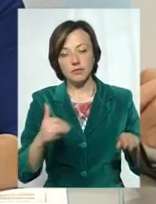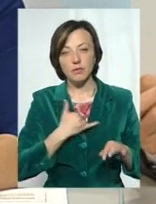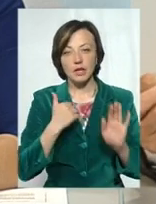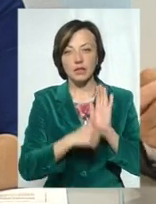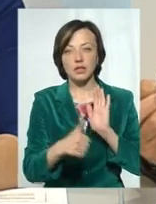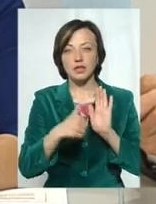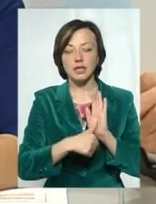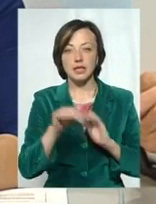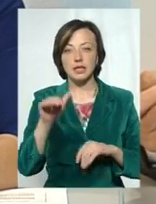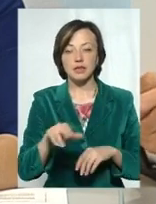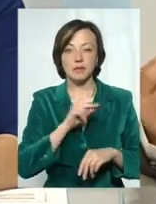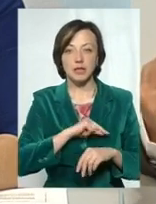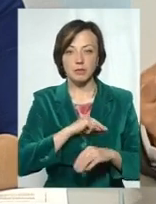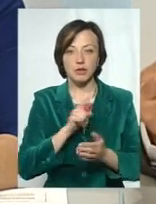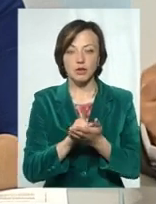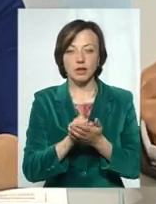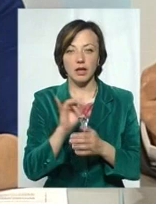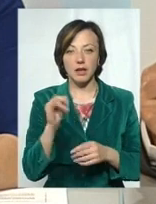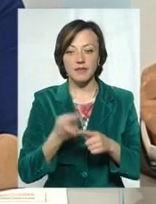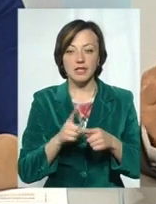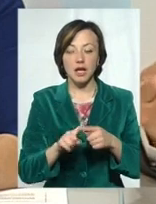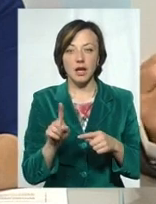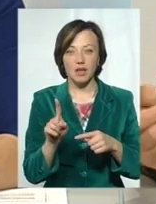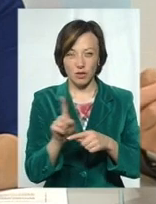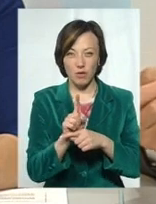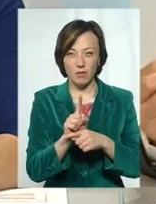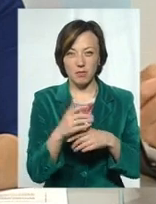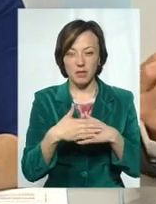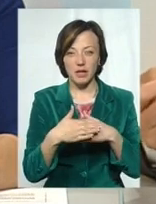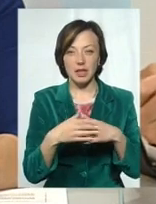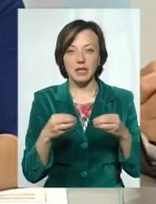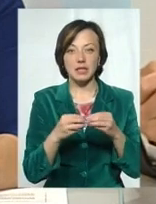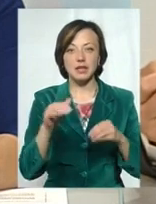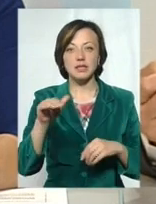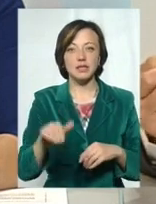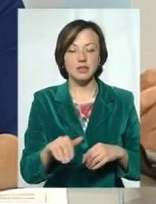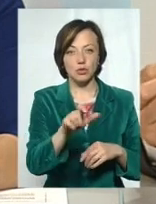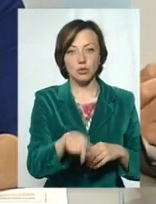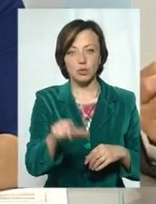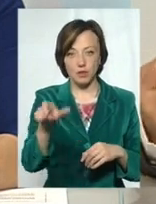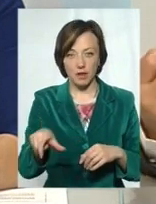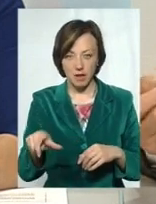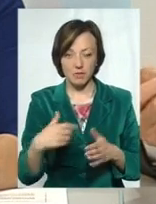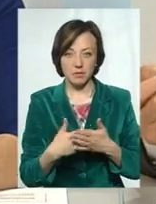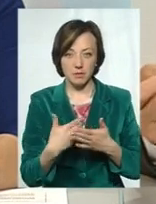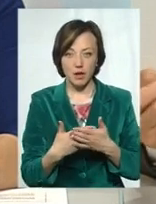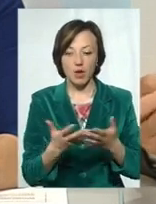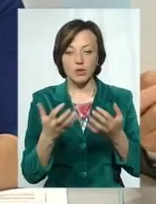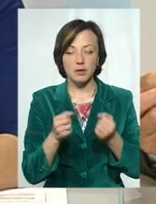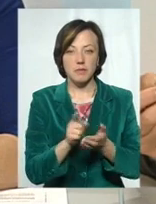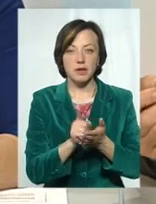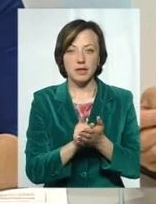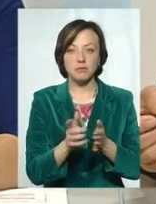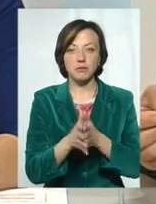тисяч працюючих пенсіонерів. Ця норма стосується біля 10 тисяч пенсіонерів. Тобто вони отримують